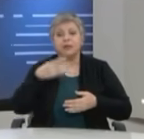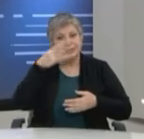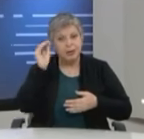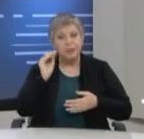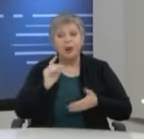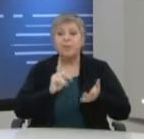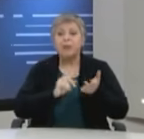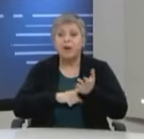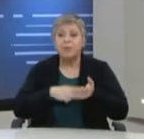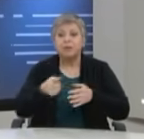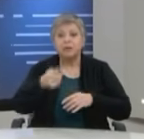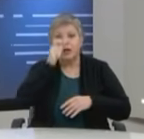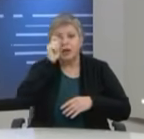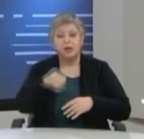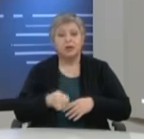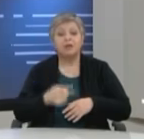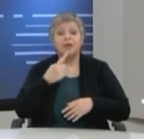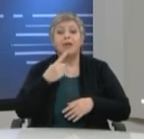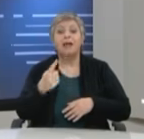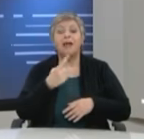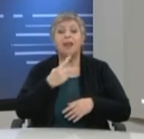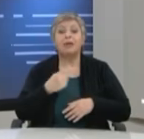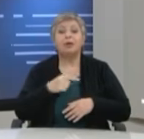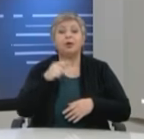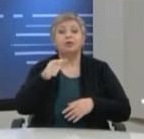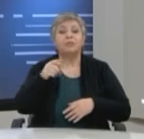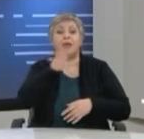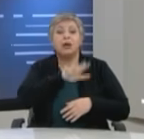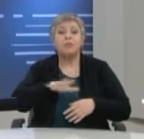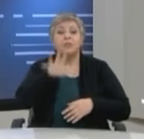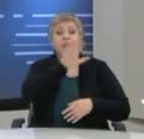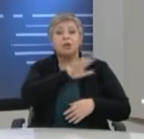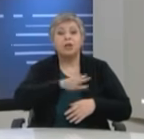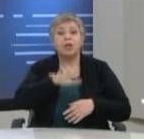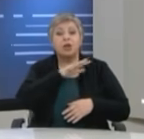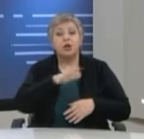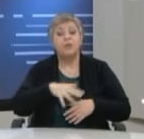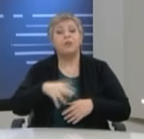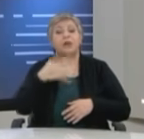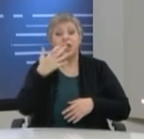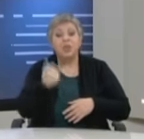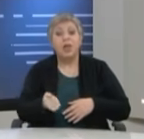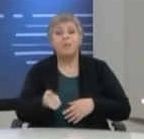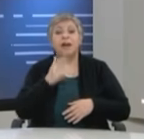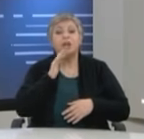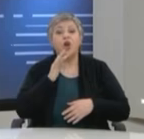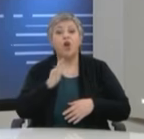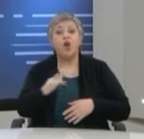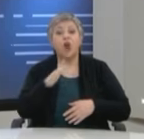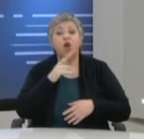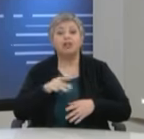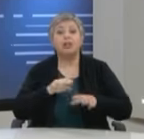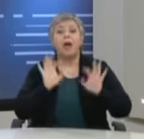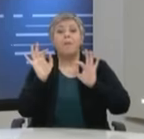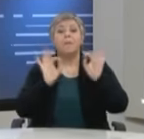ευρύτερη περιοχή θα ομιλείτε μακεδονική γλώσσα και αυτό κατοχυρώνεται με τη δική σας υπογραφή. Να βγείτε, να το